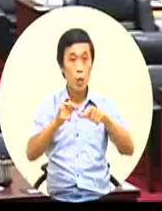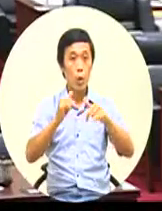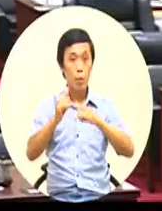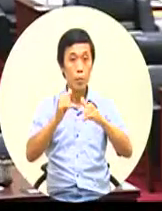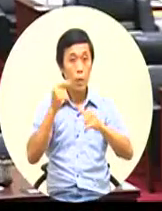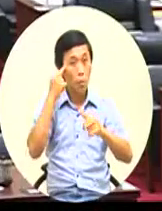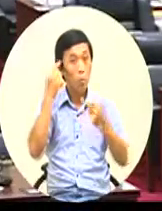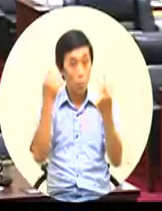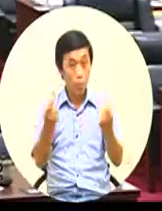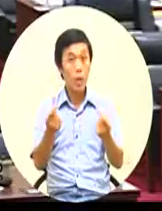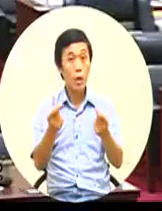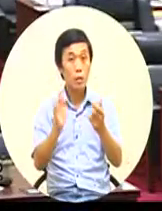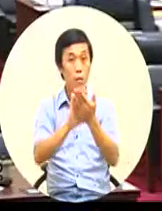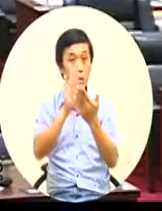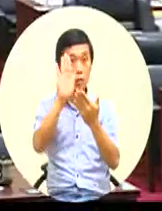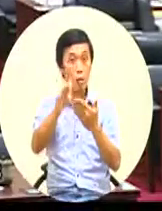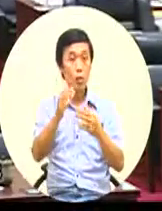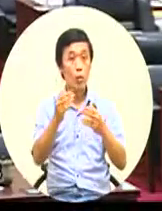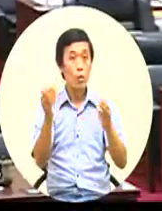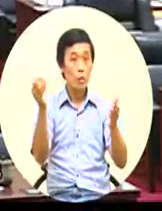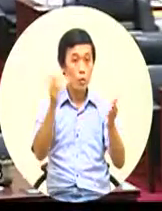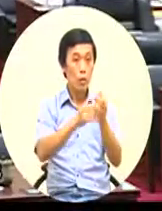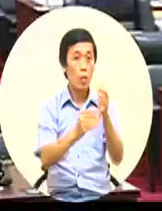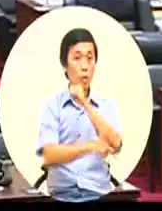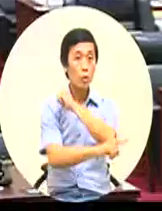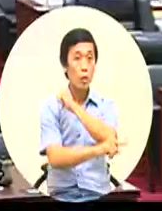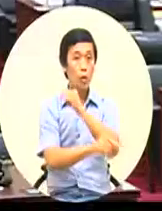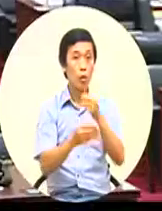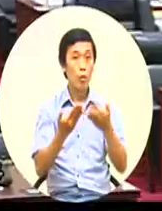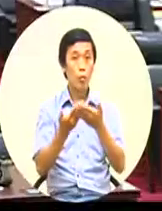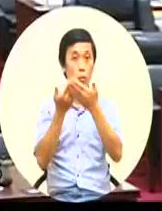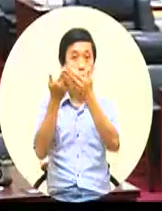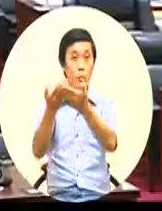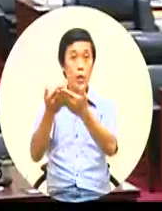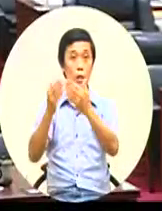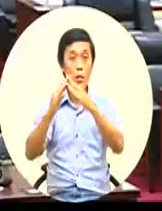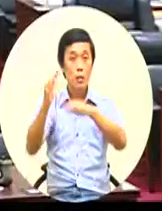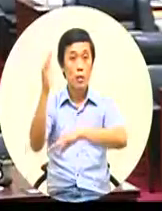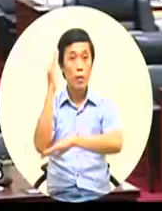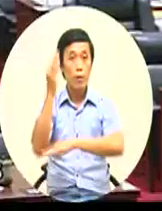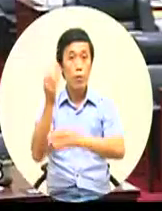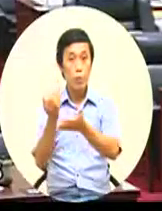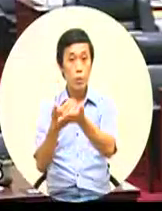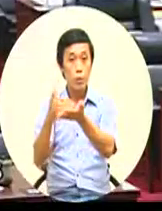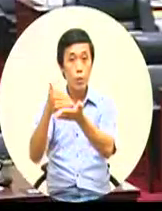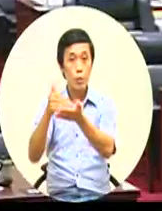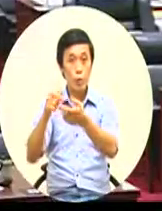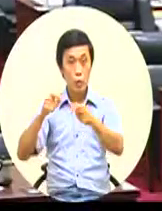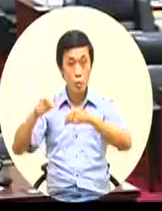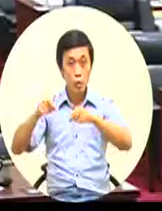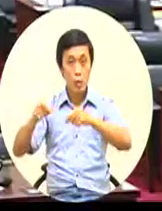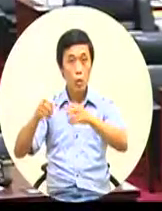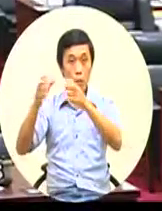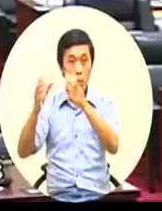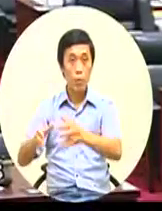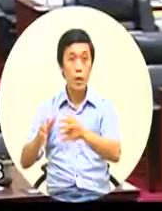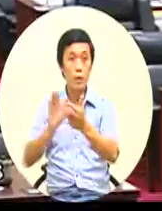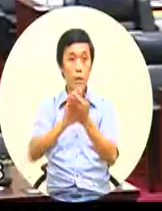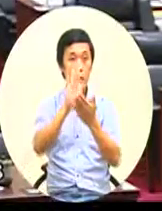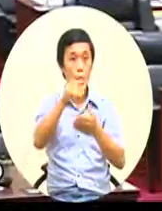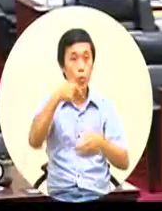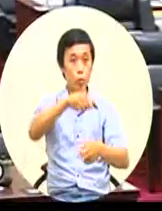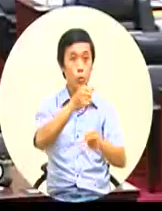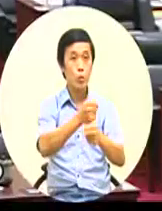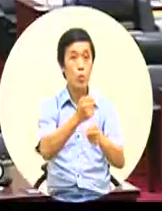之后，把决策送到市政府，由市政府编列预算执行。然而当我们看